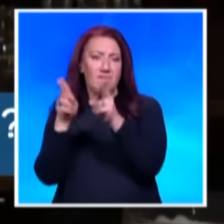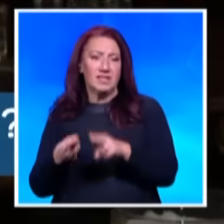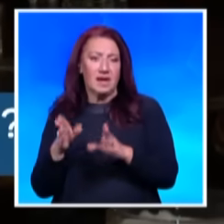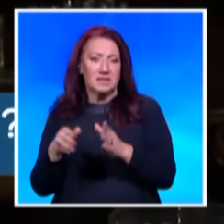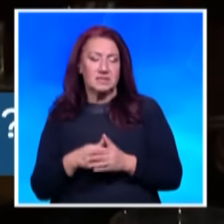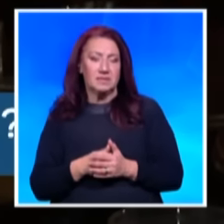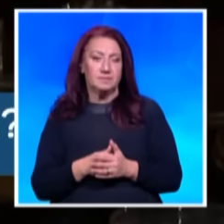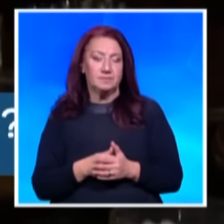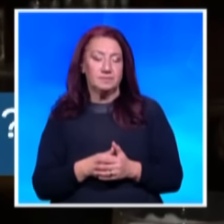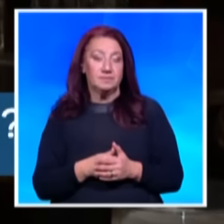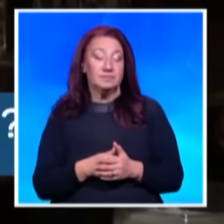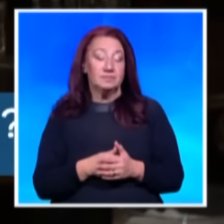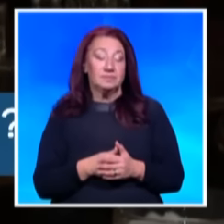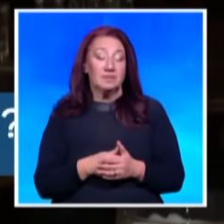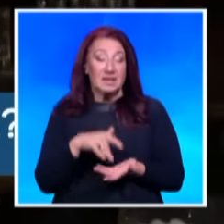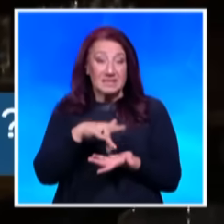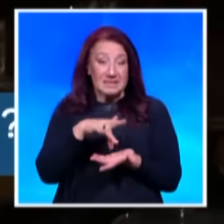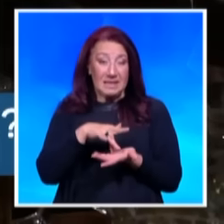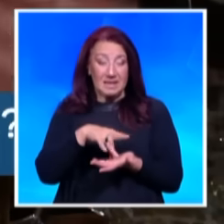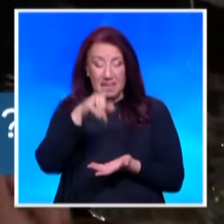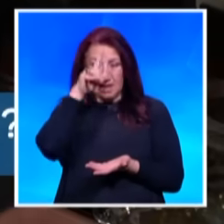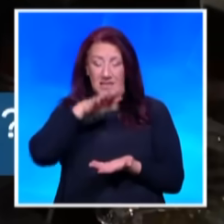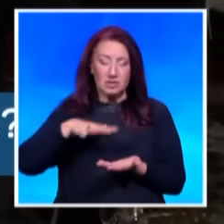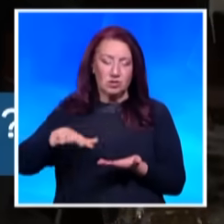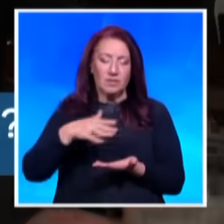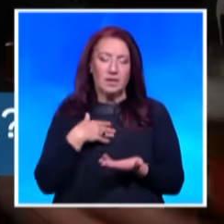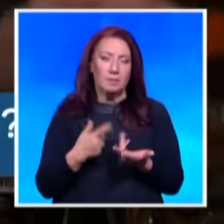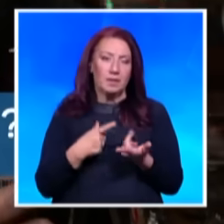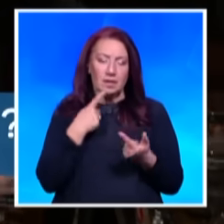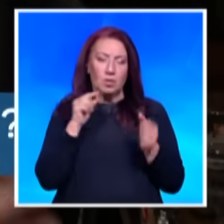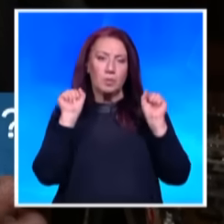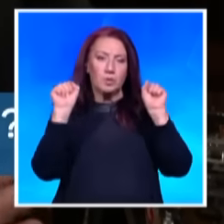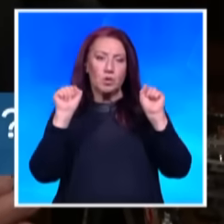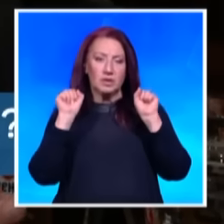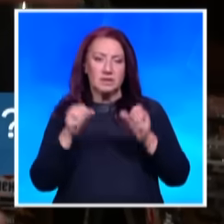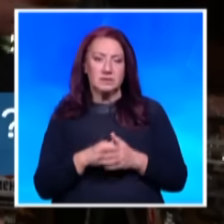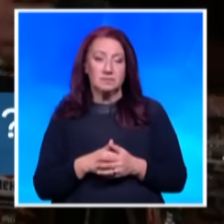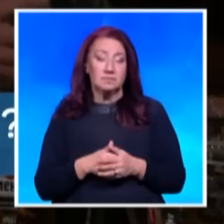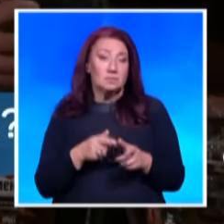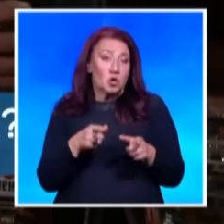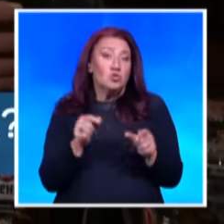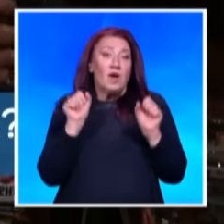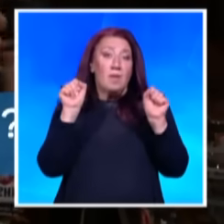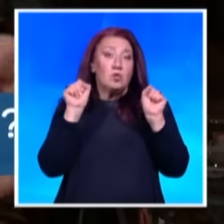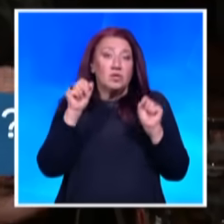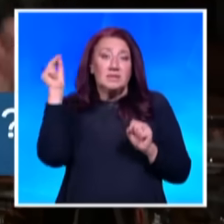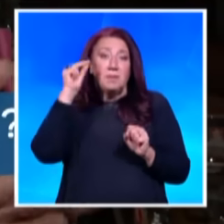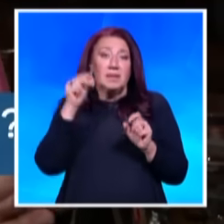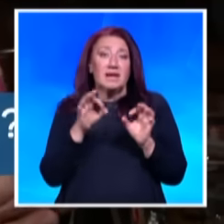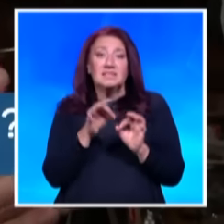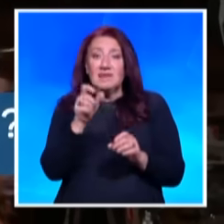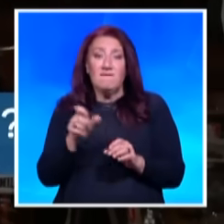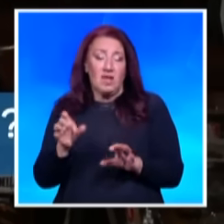В центъра на София днес има няколко протеста. Това е протест за българските фенове. Това е тяхна